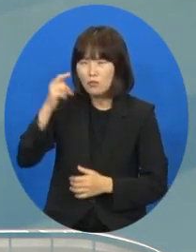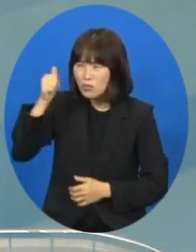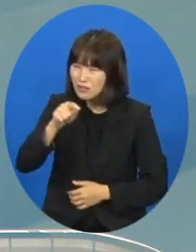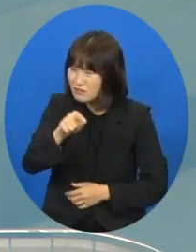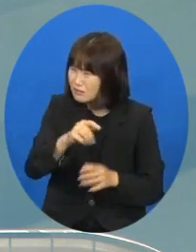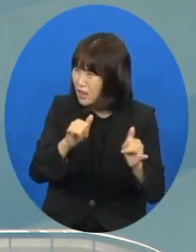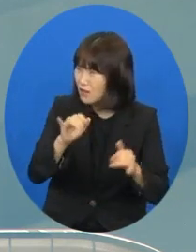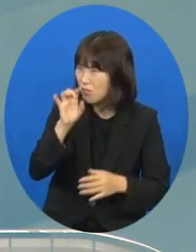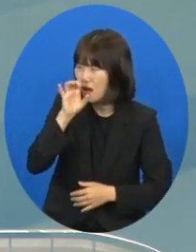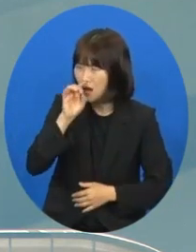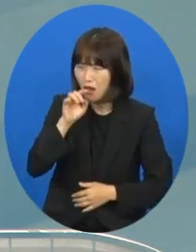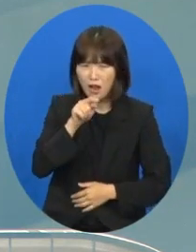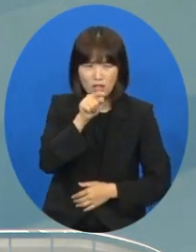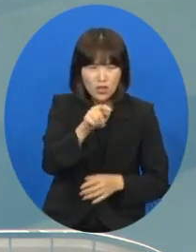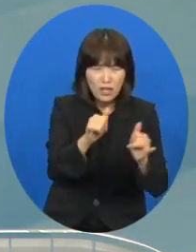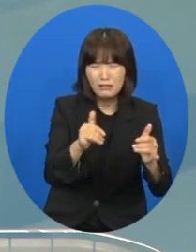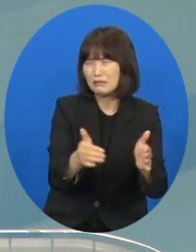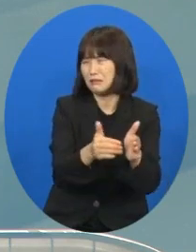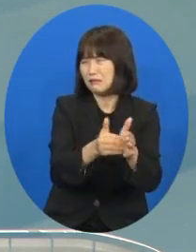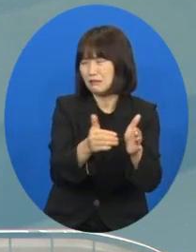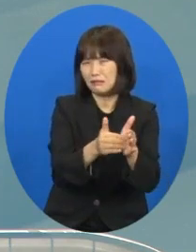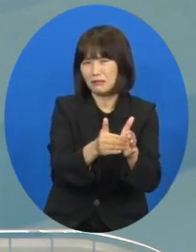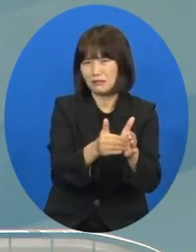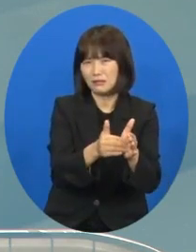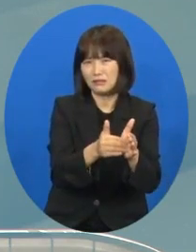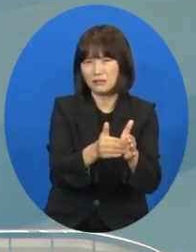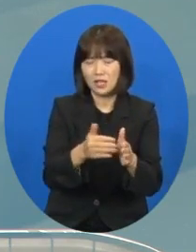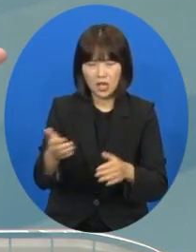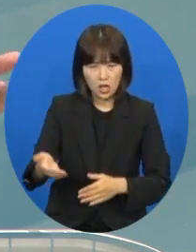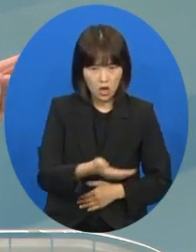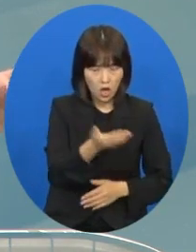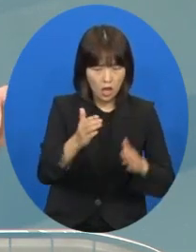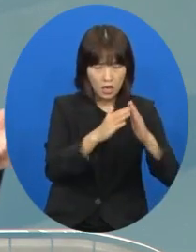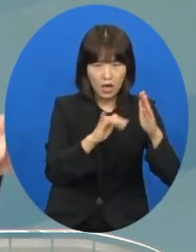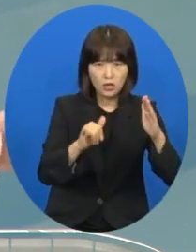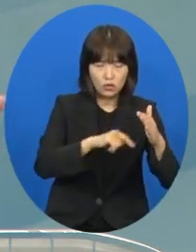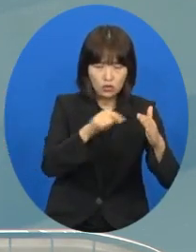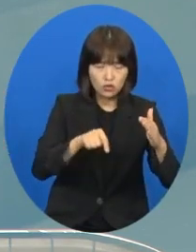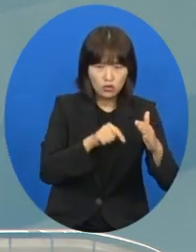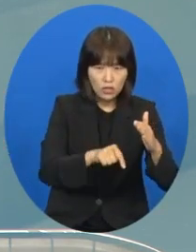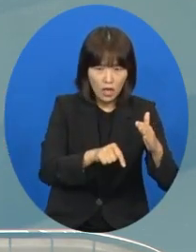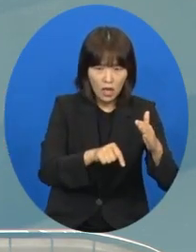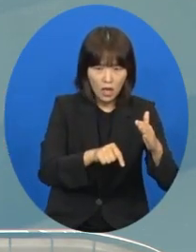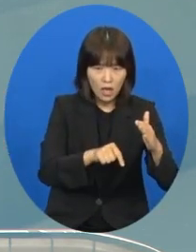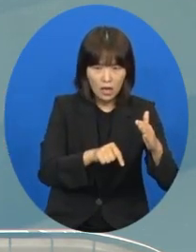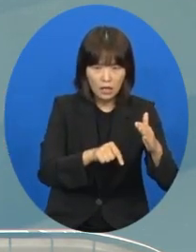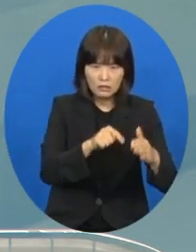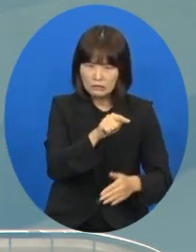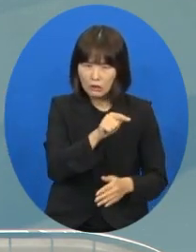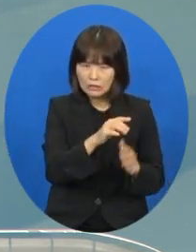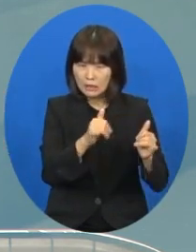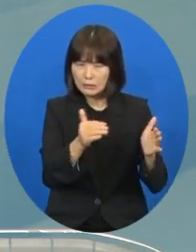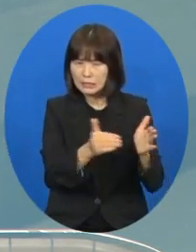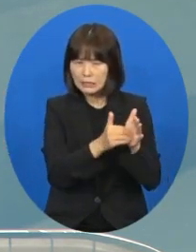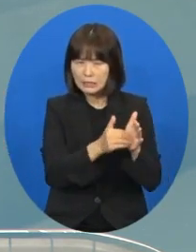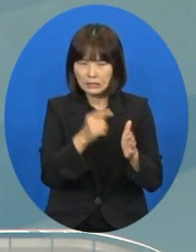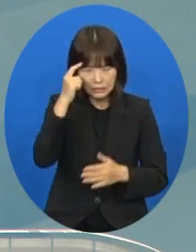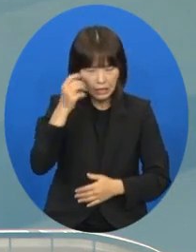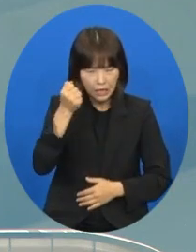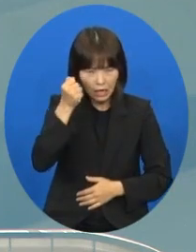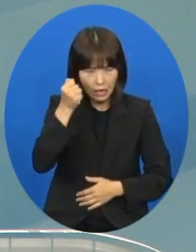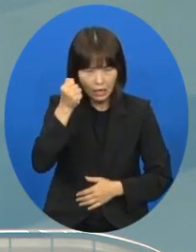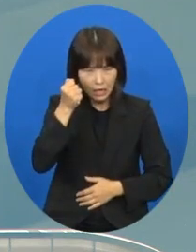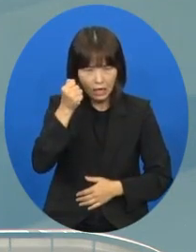저 사람은 정말 끝났나 봐. 여러분, 가족 중에도 그렇게 생각하는 분이 있으실 거예요. 근데 여러분